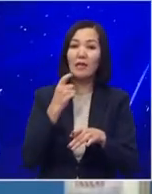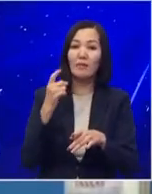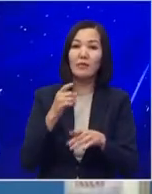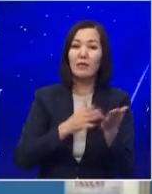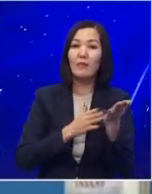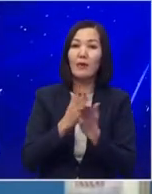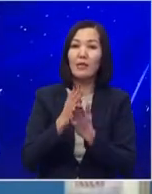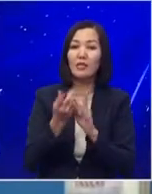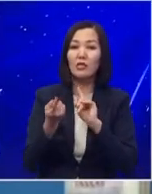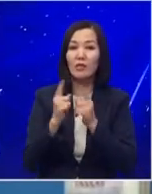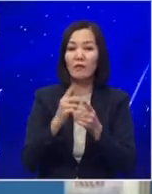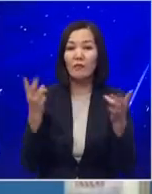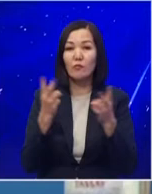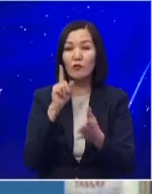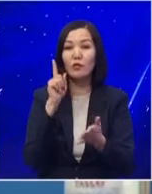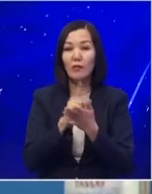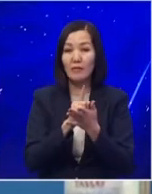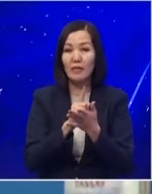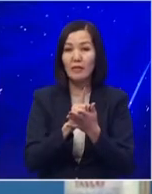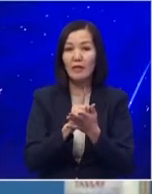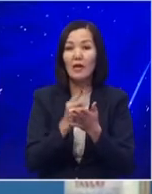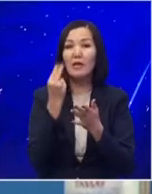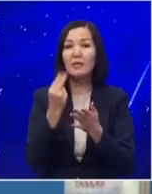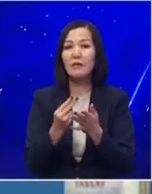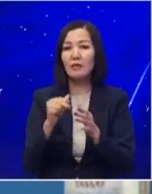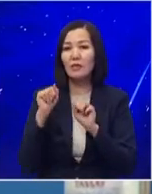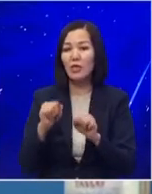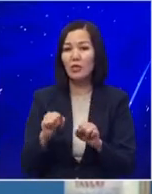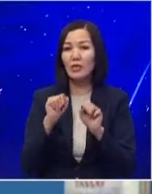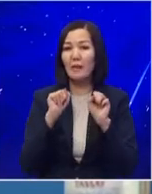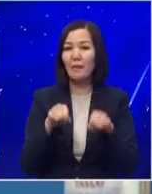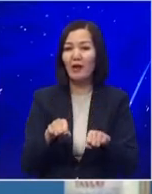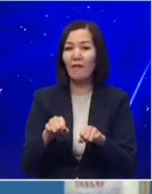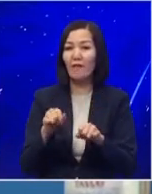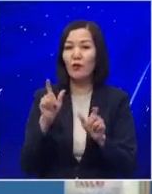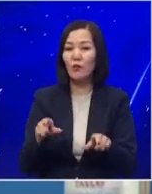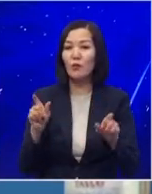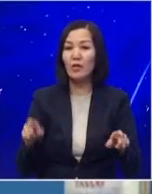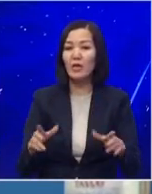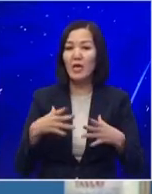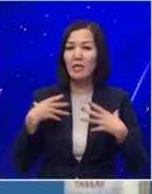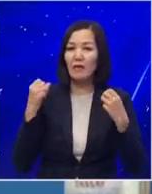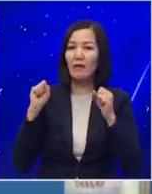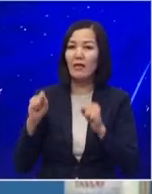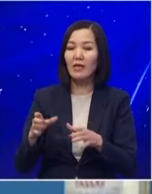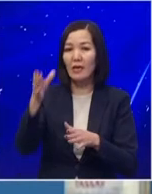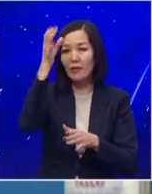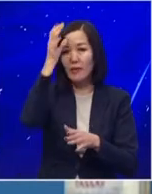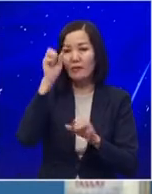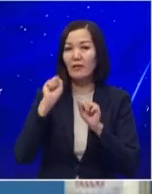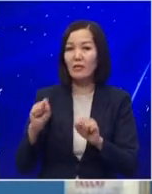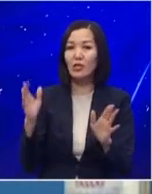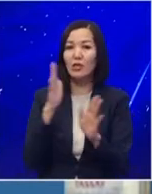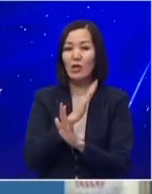реформ цифровизации защиты прав людей развитие здравоохранения и образования защиты экологии